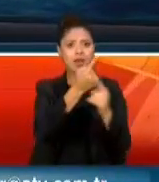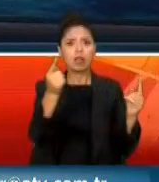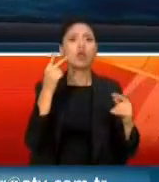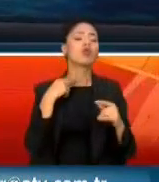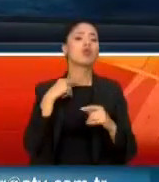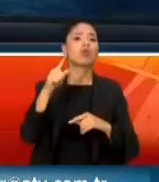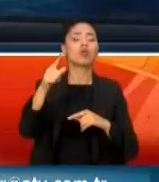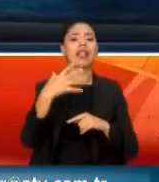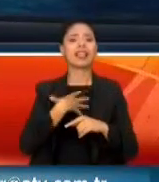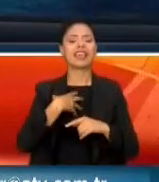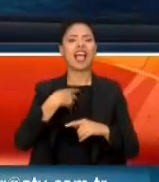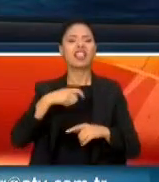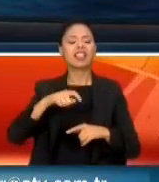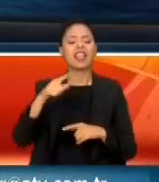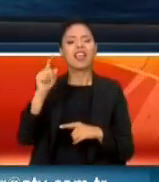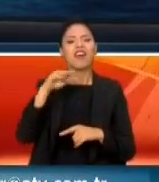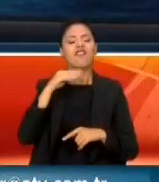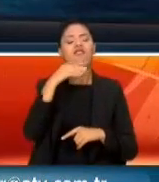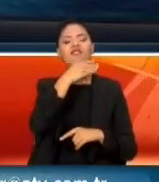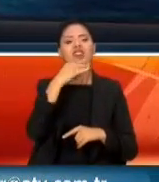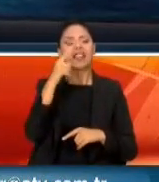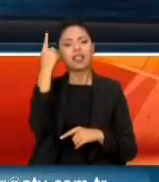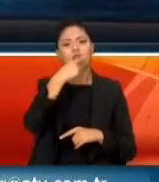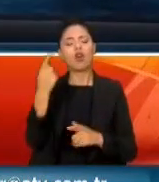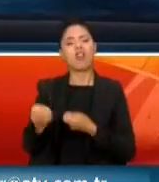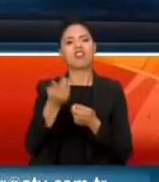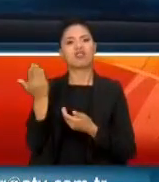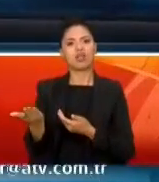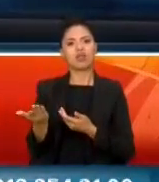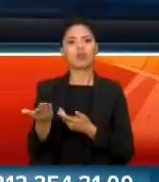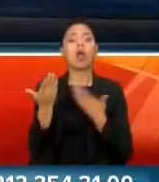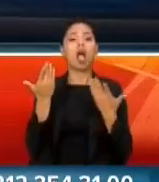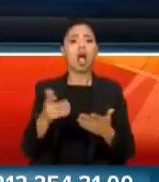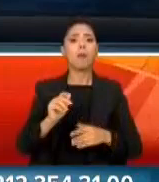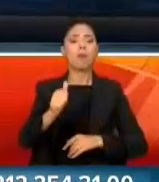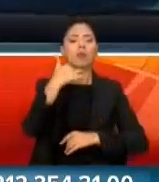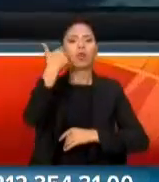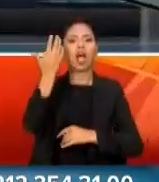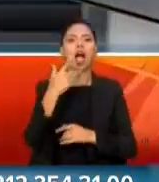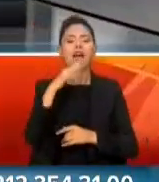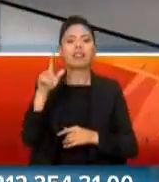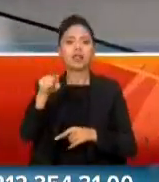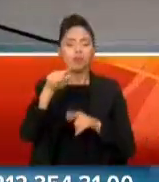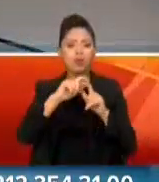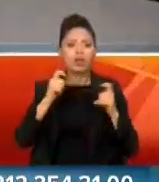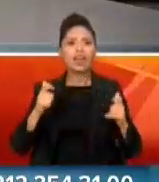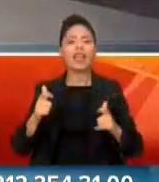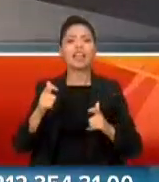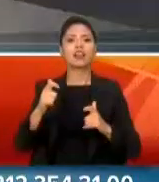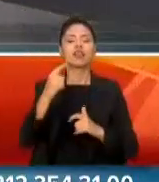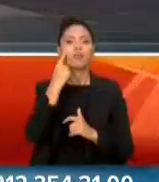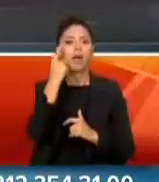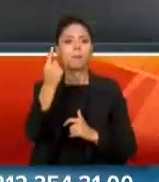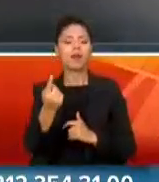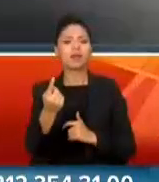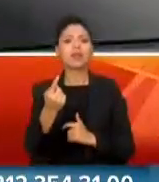da bölgesel çıkar diplomasisi yürüttüğünü net olarak gösteriyor. Ama bugün Doğu Akdeniz'deki bu gelişme özelinde